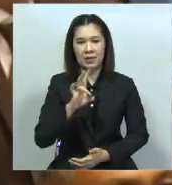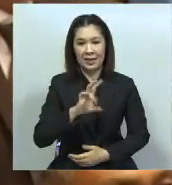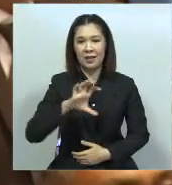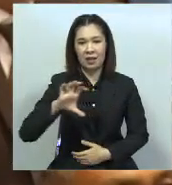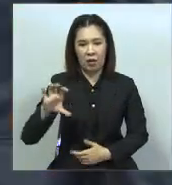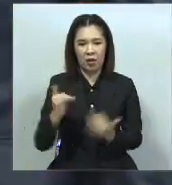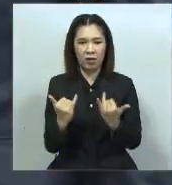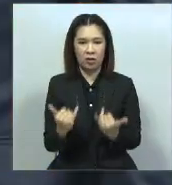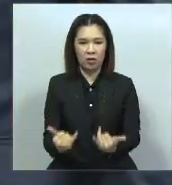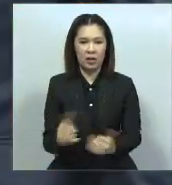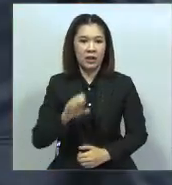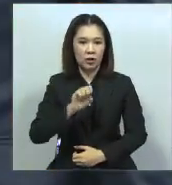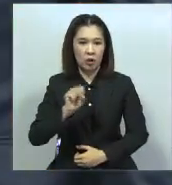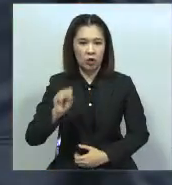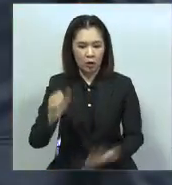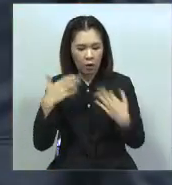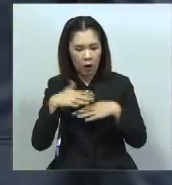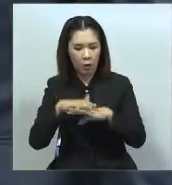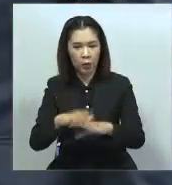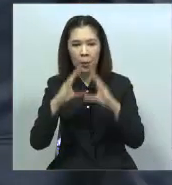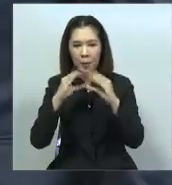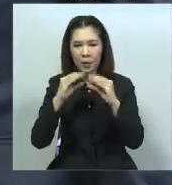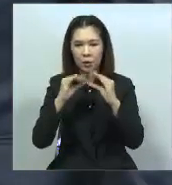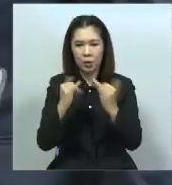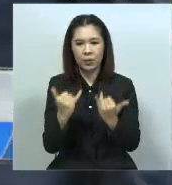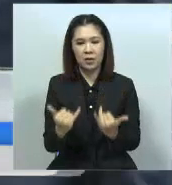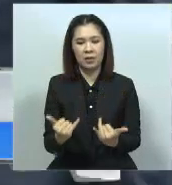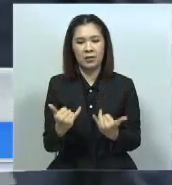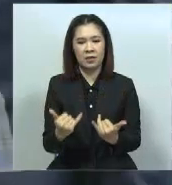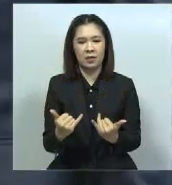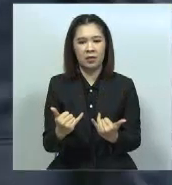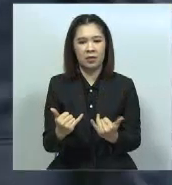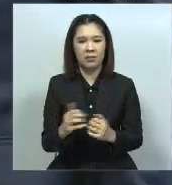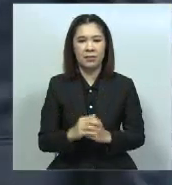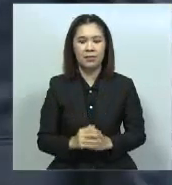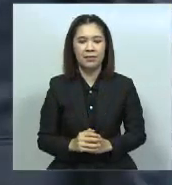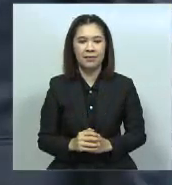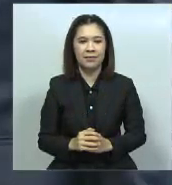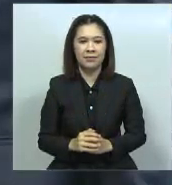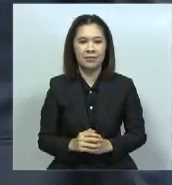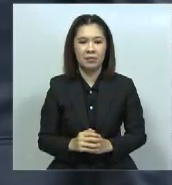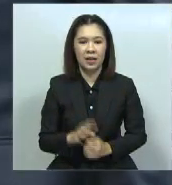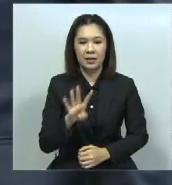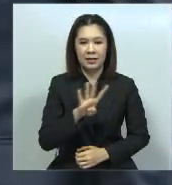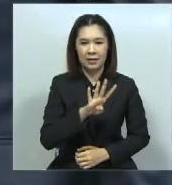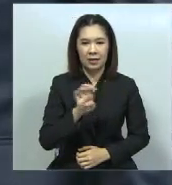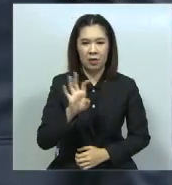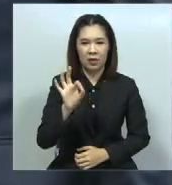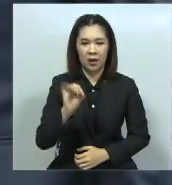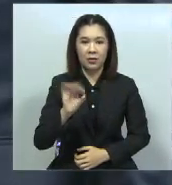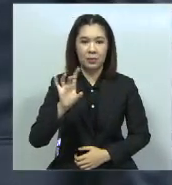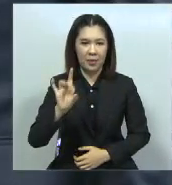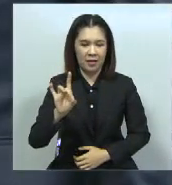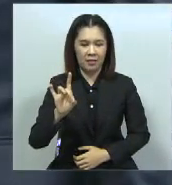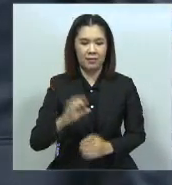ณะนี้มีจำนวนส.ส.ที่เข้าร่วมประชุมนะคะอยู่ที่ทาง200ขออภัยค่ะ498ค